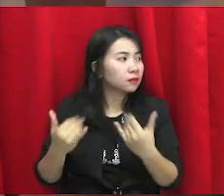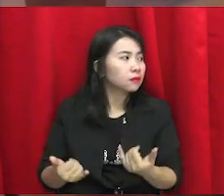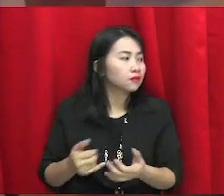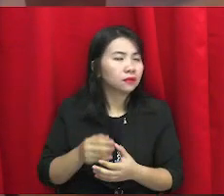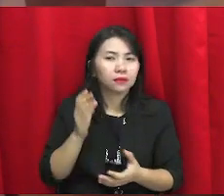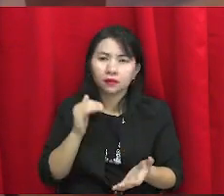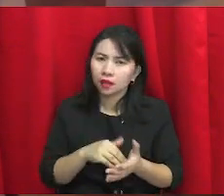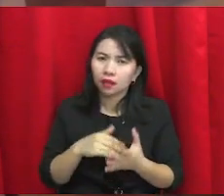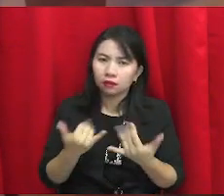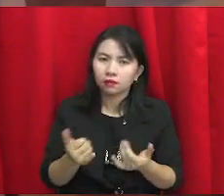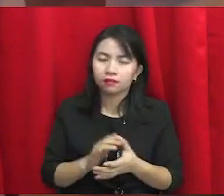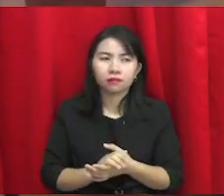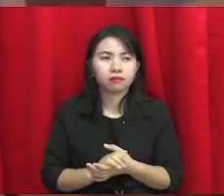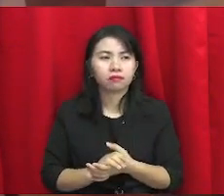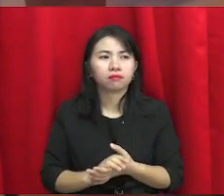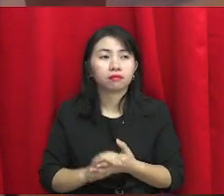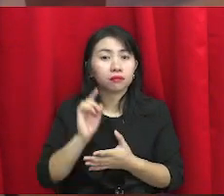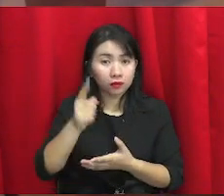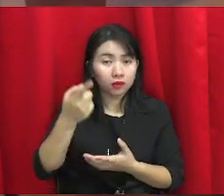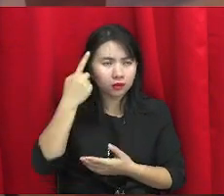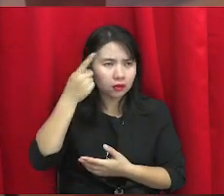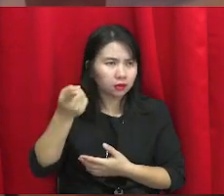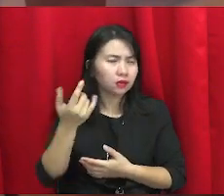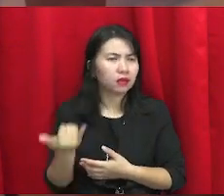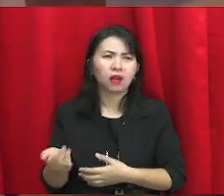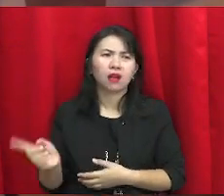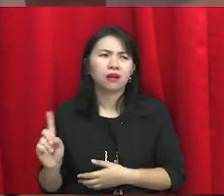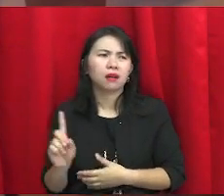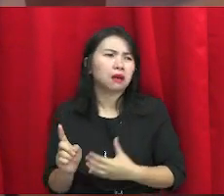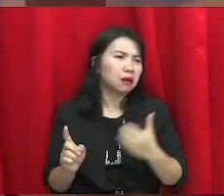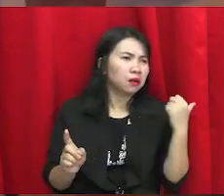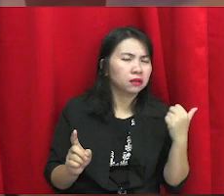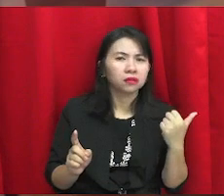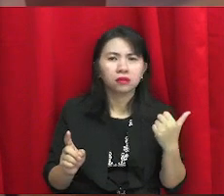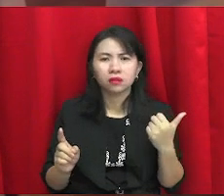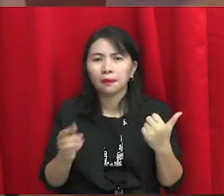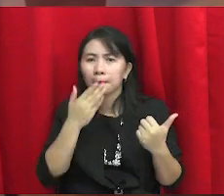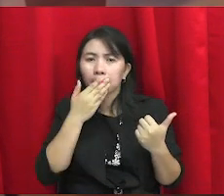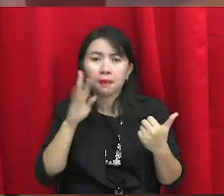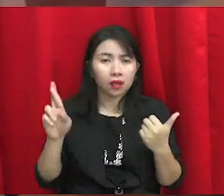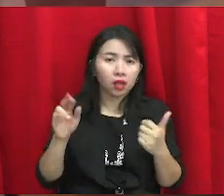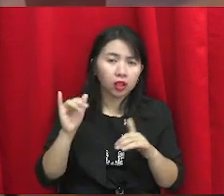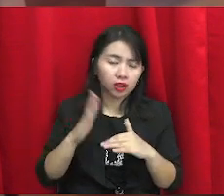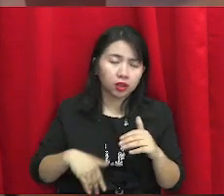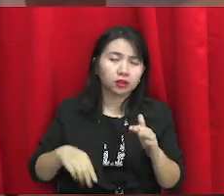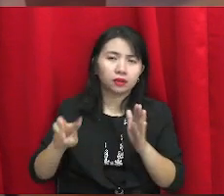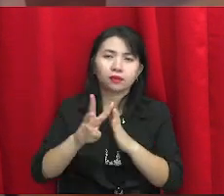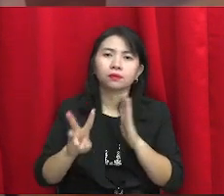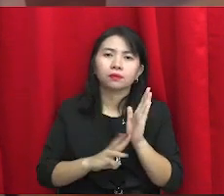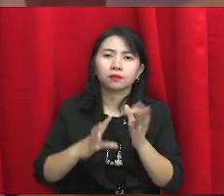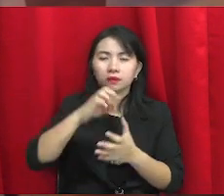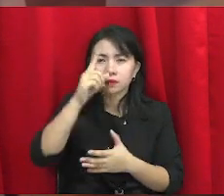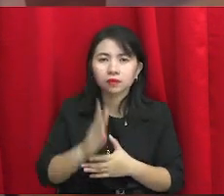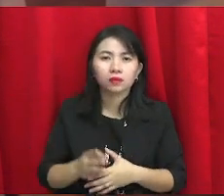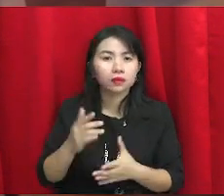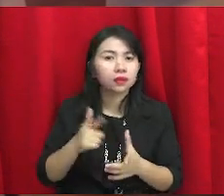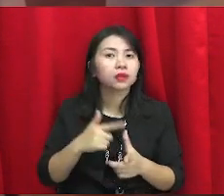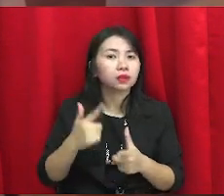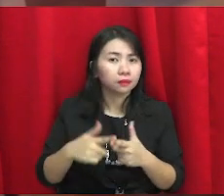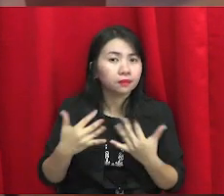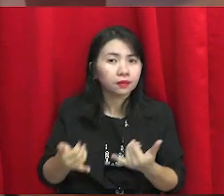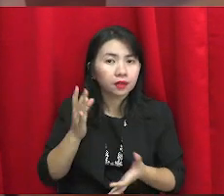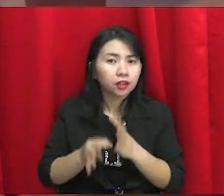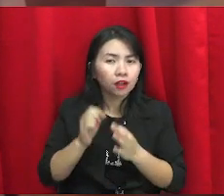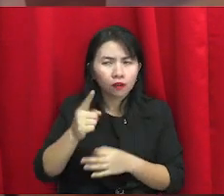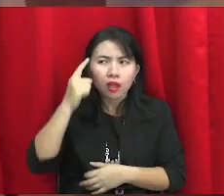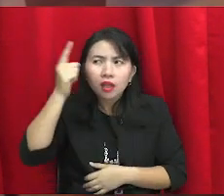meron sa inyong mas may mabuti, mas maigi pang will ng Diyos, sa will ng Diyos. Kung mayroon pa kayo naiisip na will ng Diyos sa